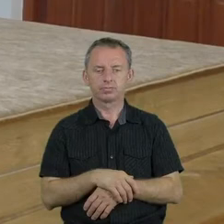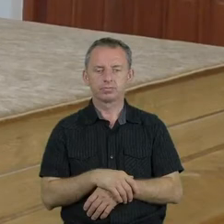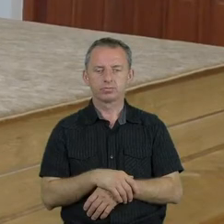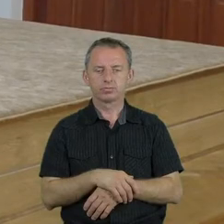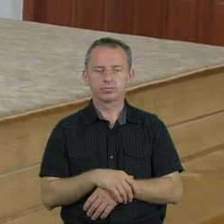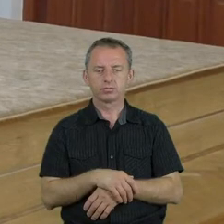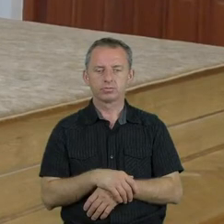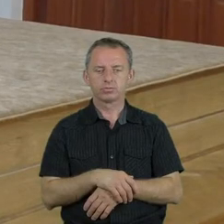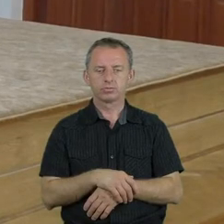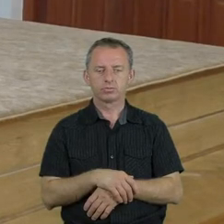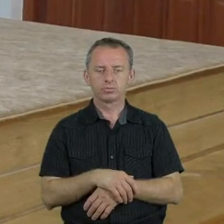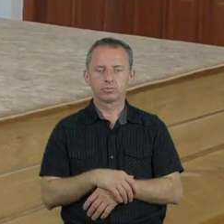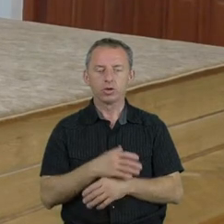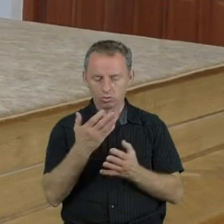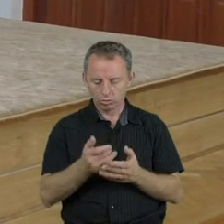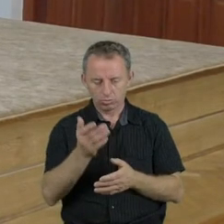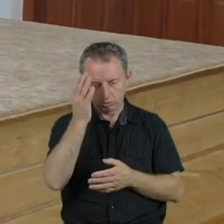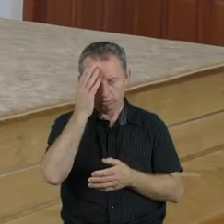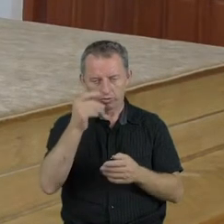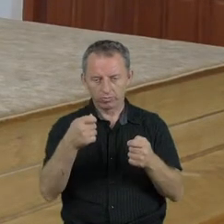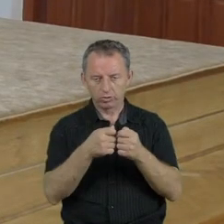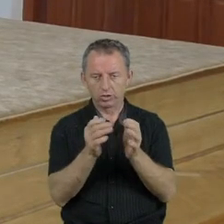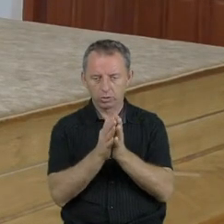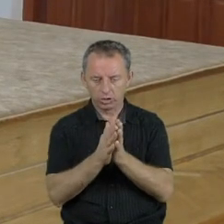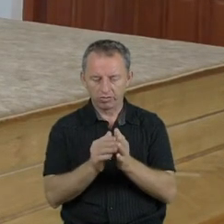Skłońmy wspólnie nasze głowy do modlitwy.